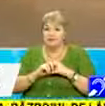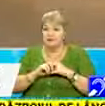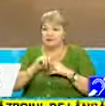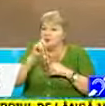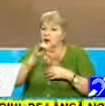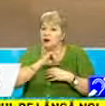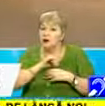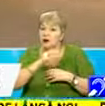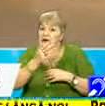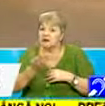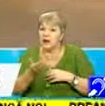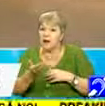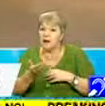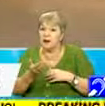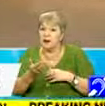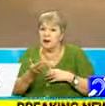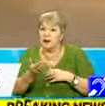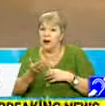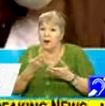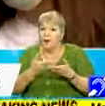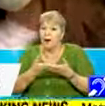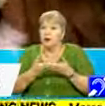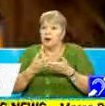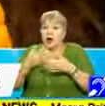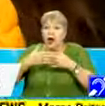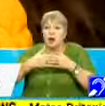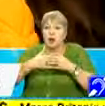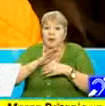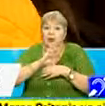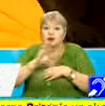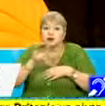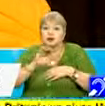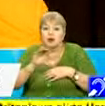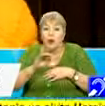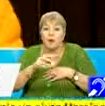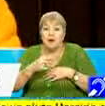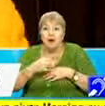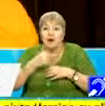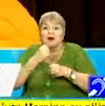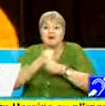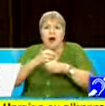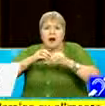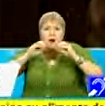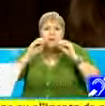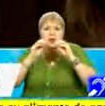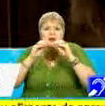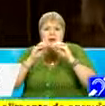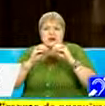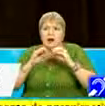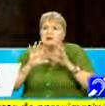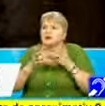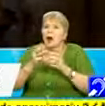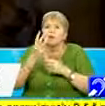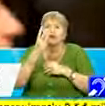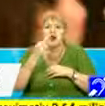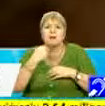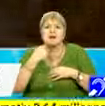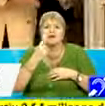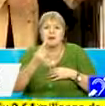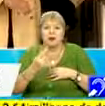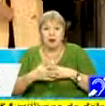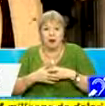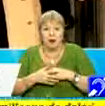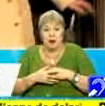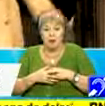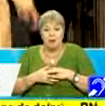interesant în contextul in care aproape toti au fost ca fac meditatii chiar si doi trei pe saptamana insa